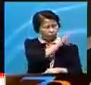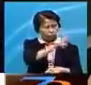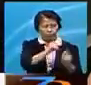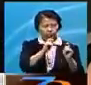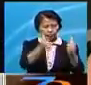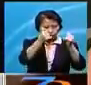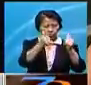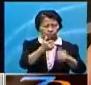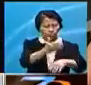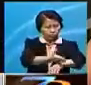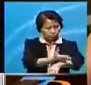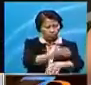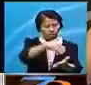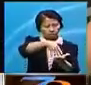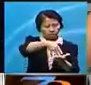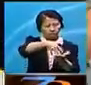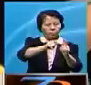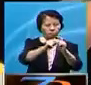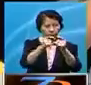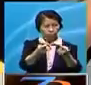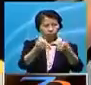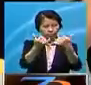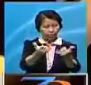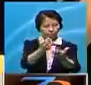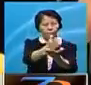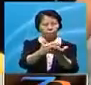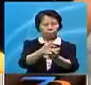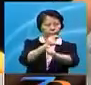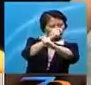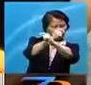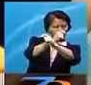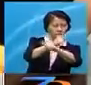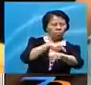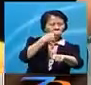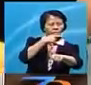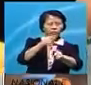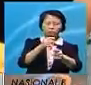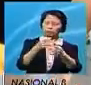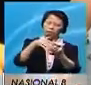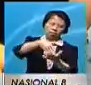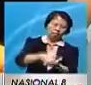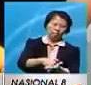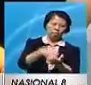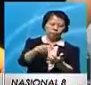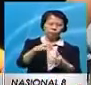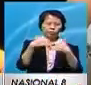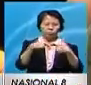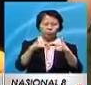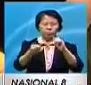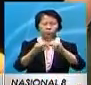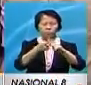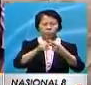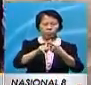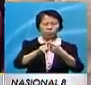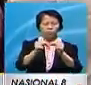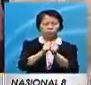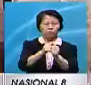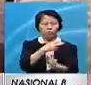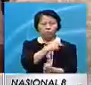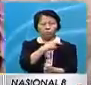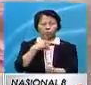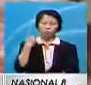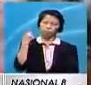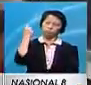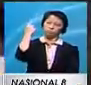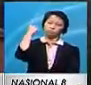segera memperbaiki kelemahan pasukan khususnya di bahagian pertahanan yang dikatakan pincang selepas aksi kesahabatan menentang Indonesia